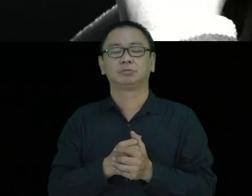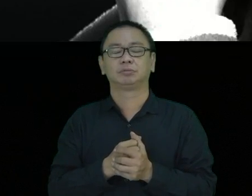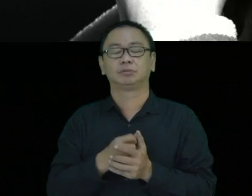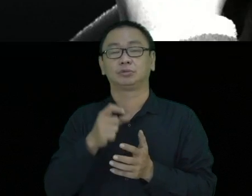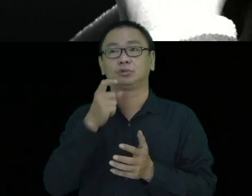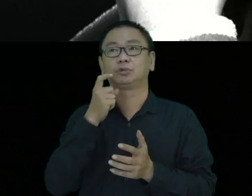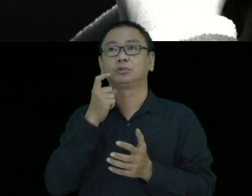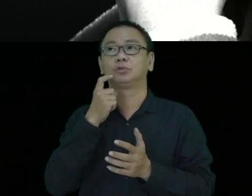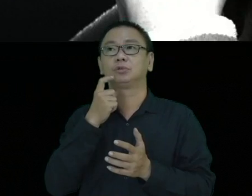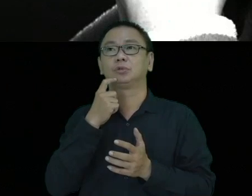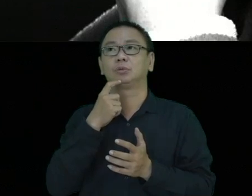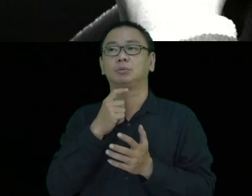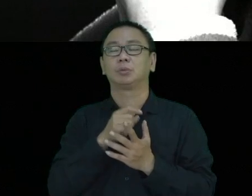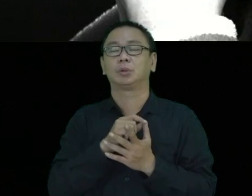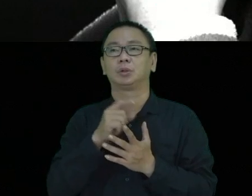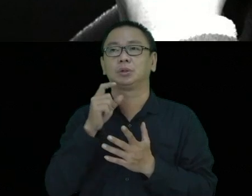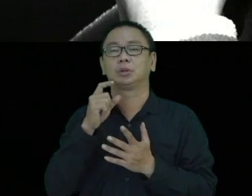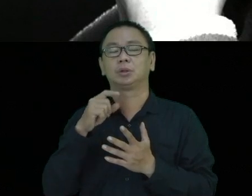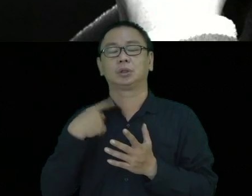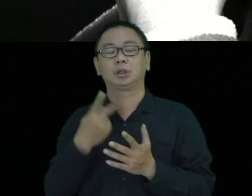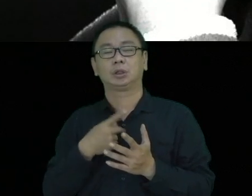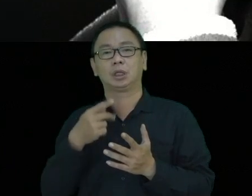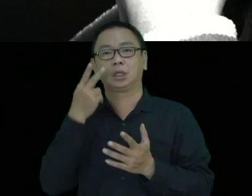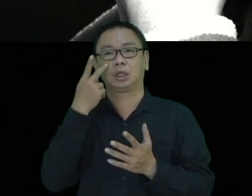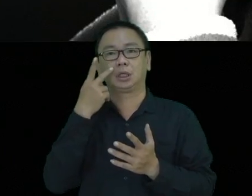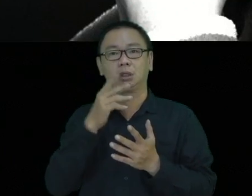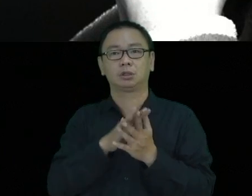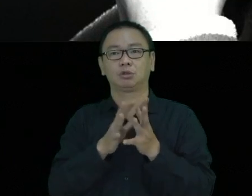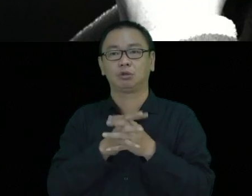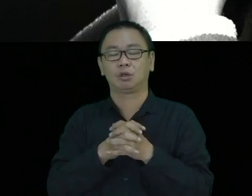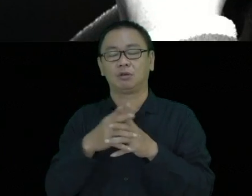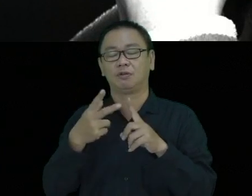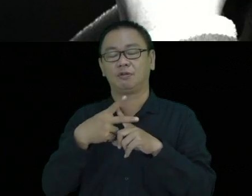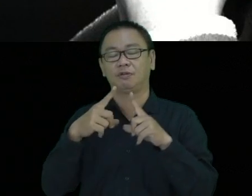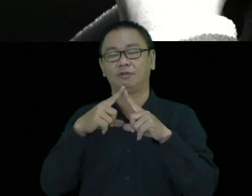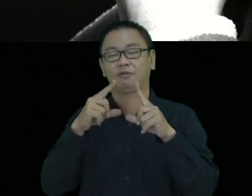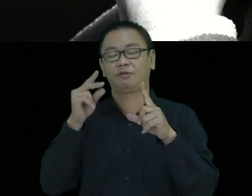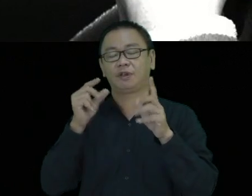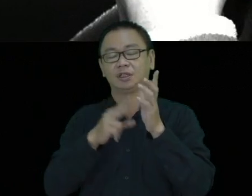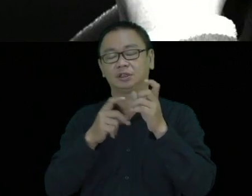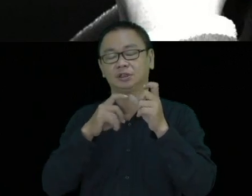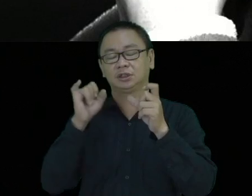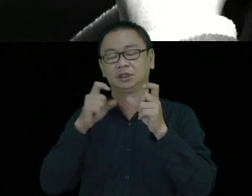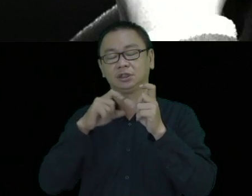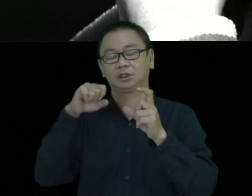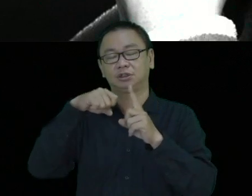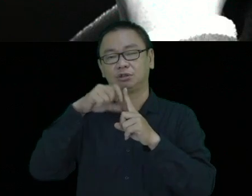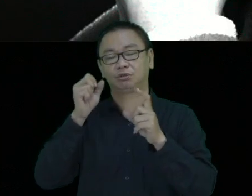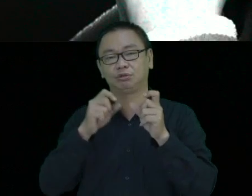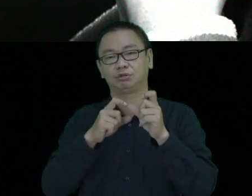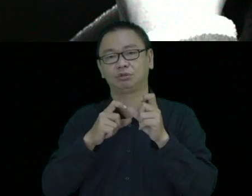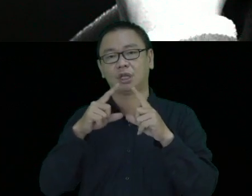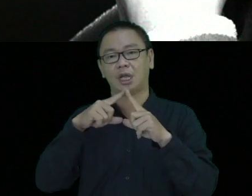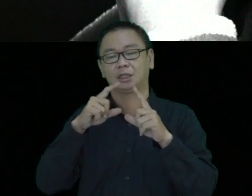Cobalah kita lihat doa Fransiskus dari Assisi. Tuhan, jadikanlah kami alat-alat perdamaian-Mu. Biarlah kami mengasihi di mana ada